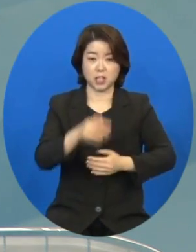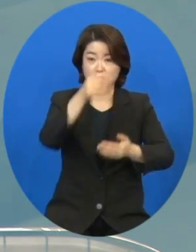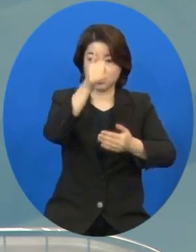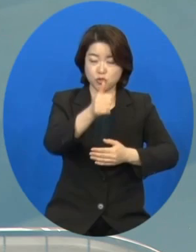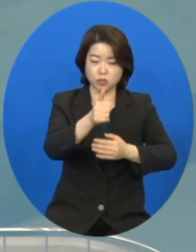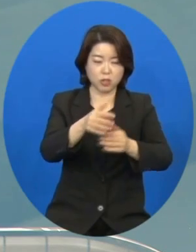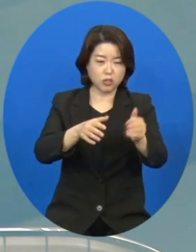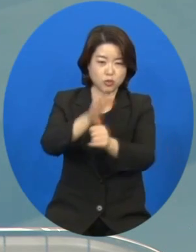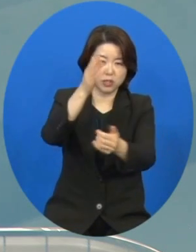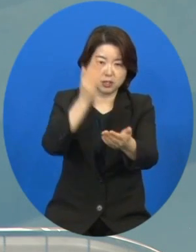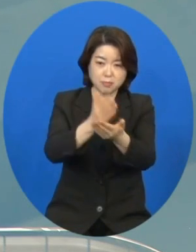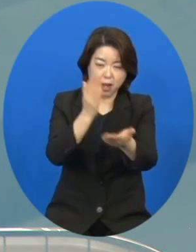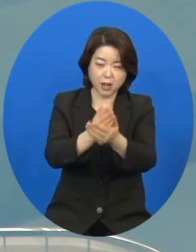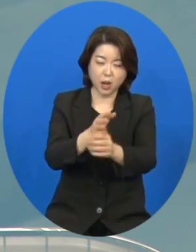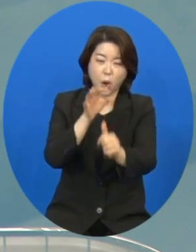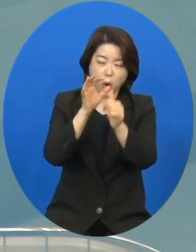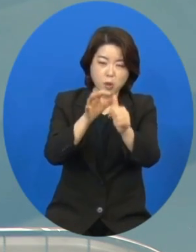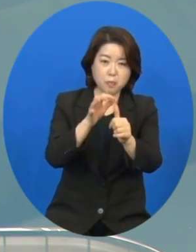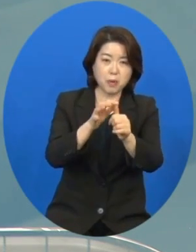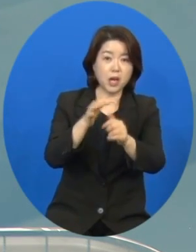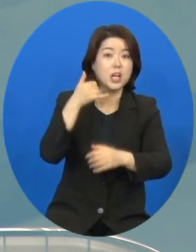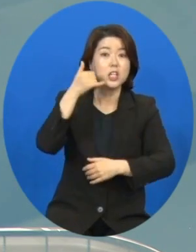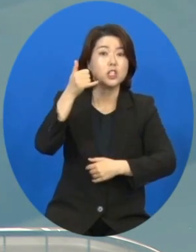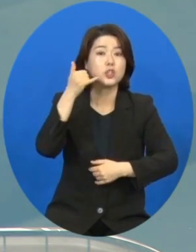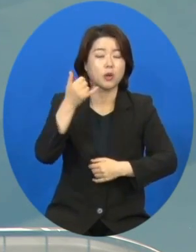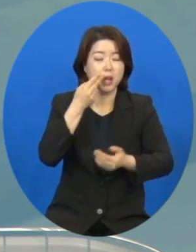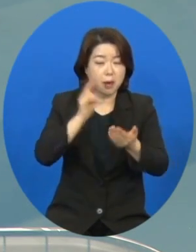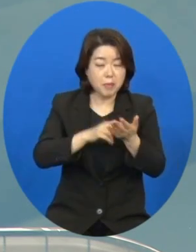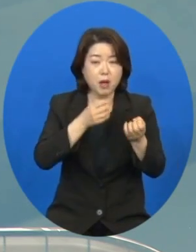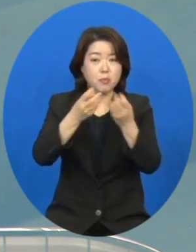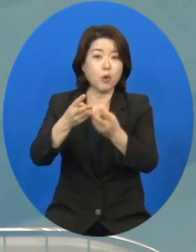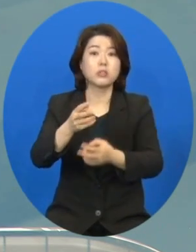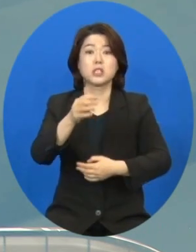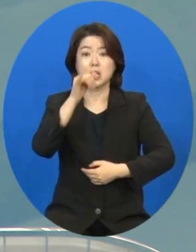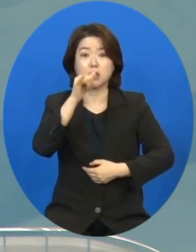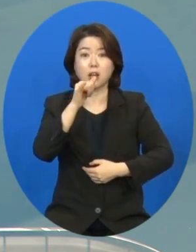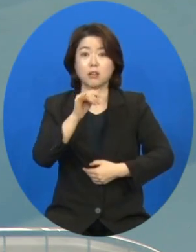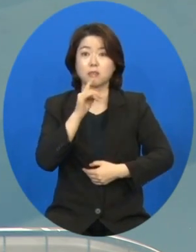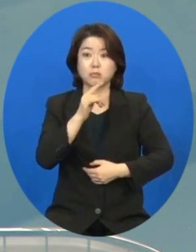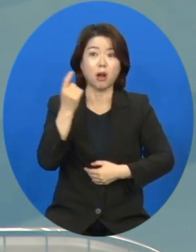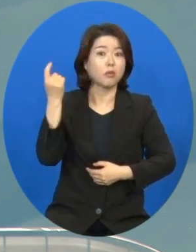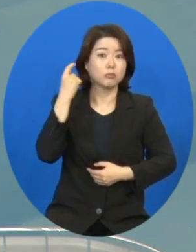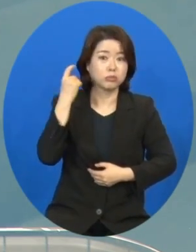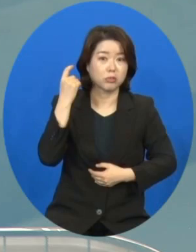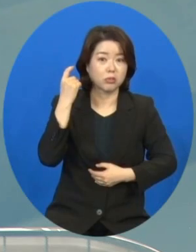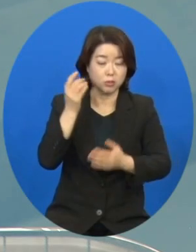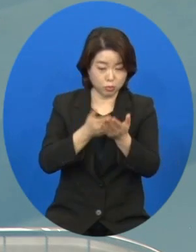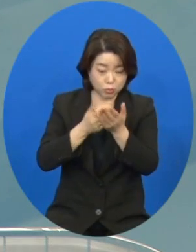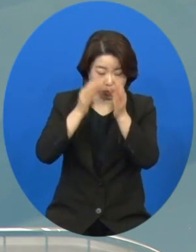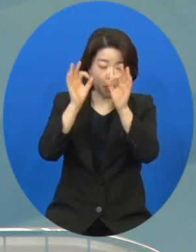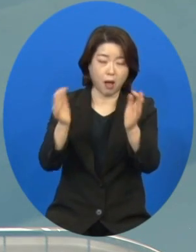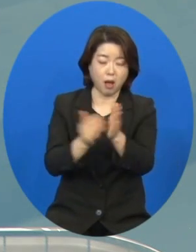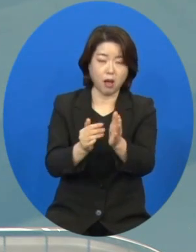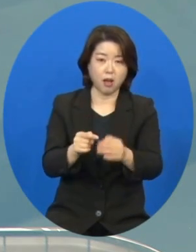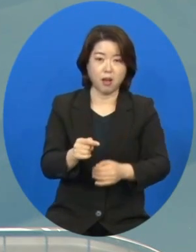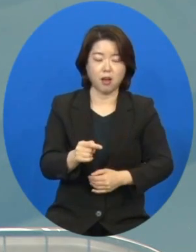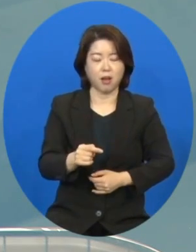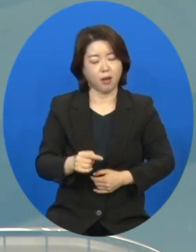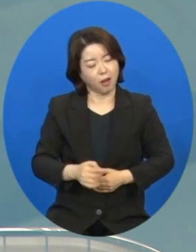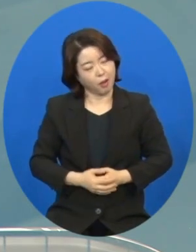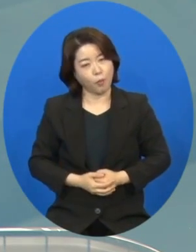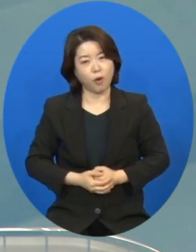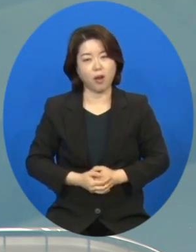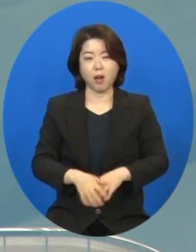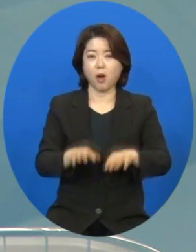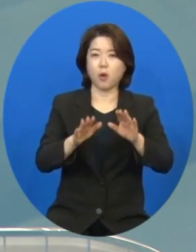된다고 협박하는 그런 편지를 보냈다는 뉴스도 봤어요.